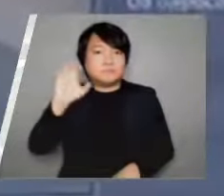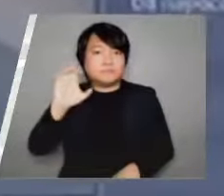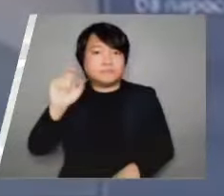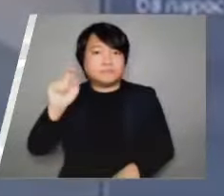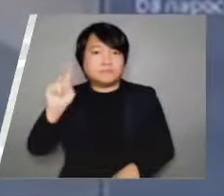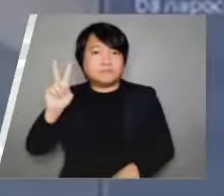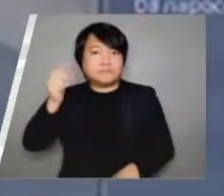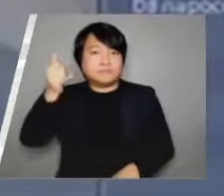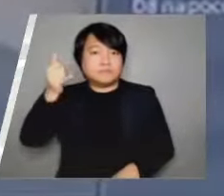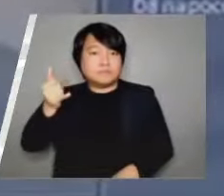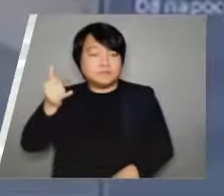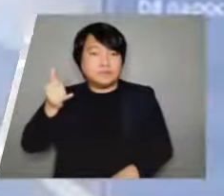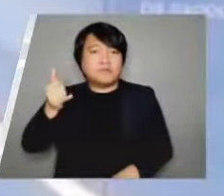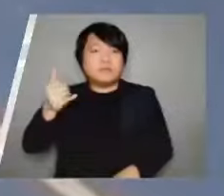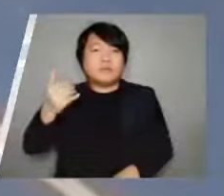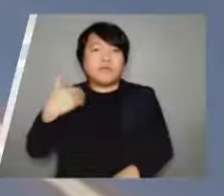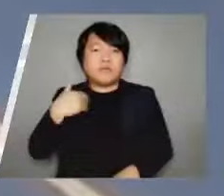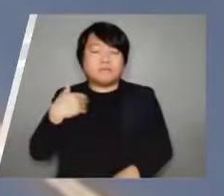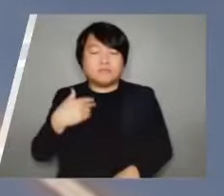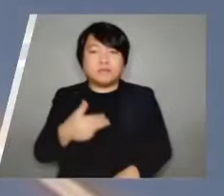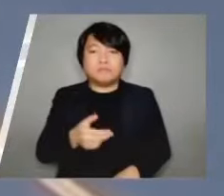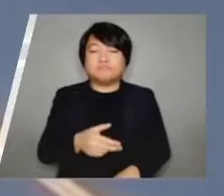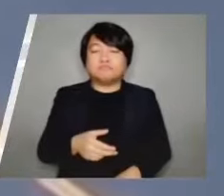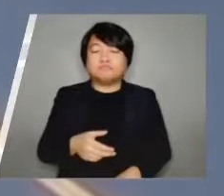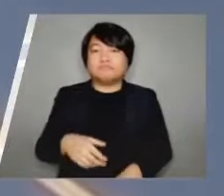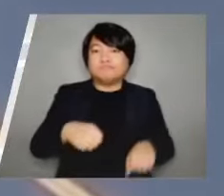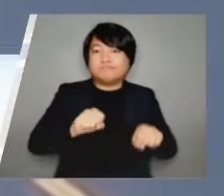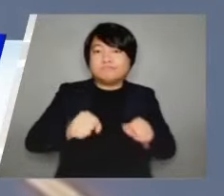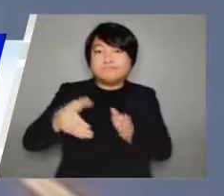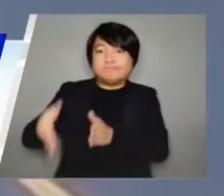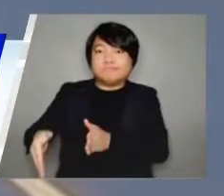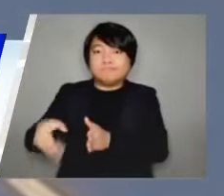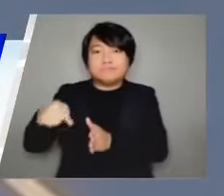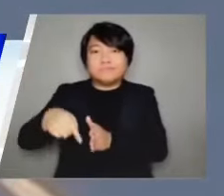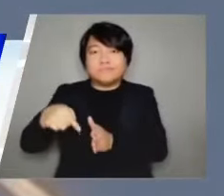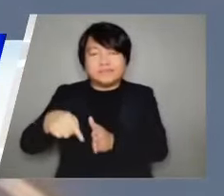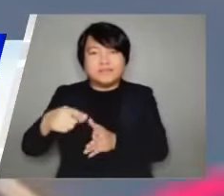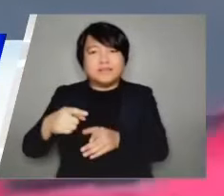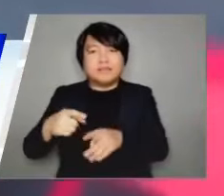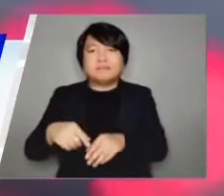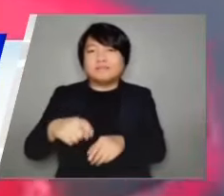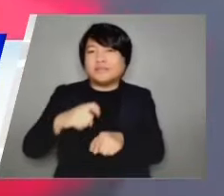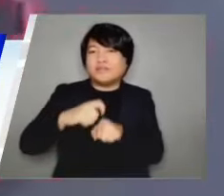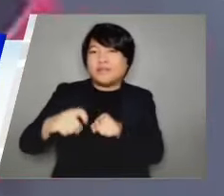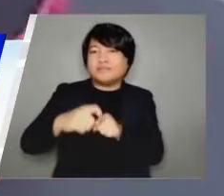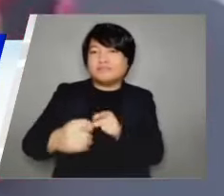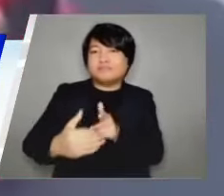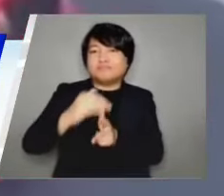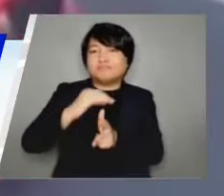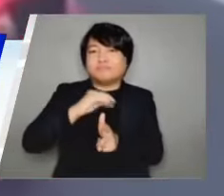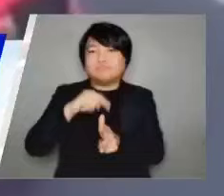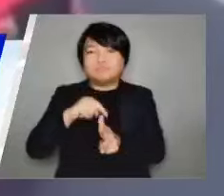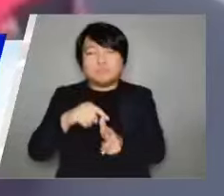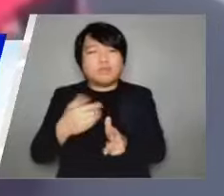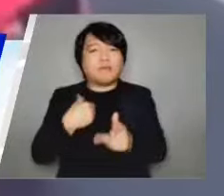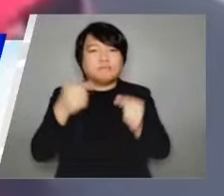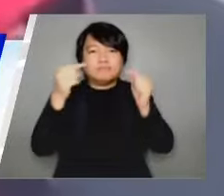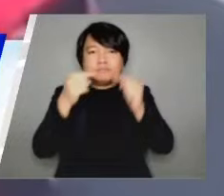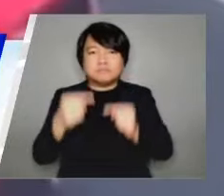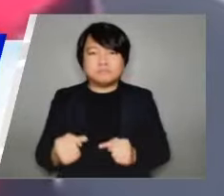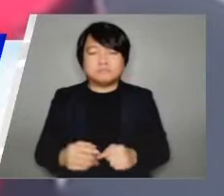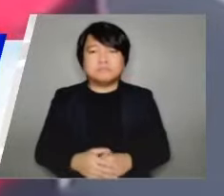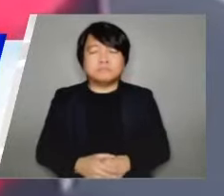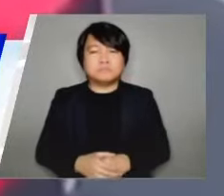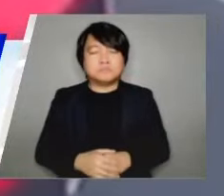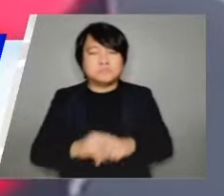kotse. 5 menor de edad na sakay ng tricab ang kabilang sa mga sugatan. Batay sa investigasyon, nakatulog umano